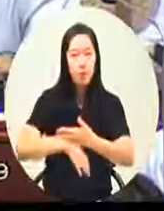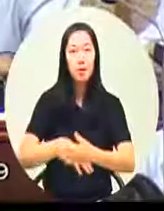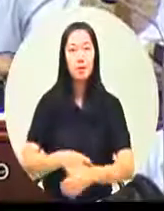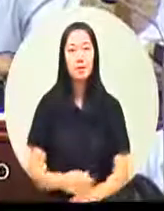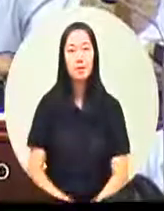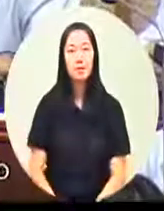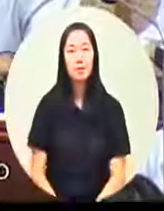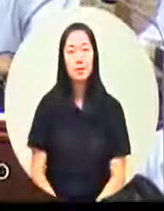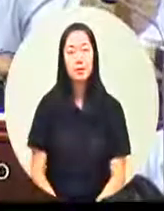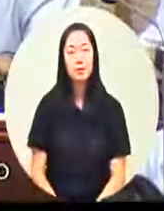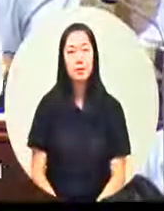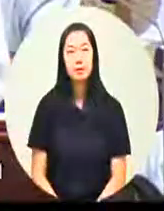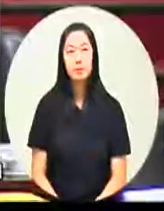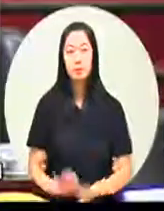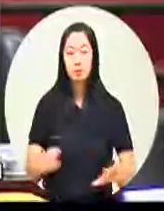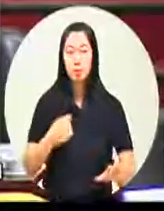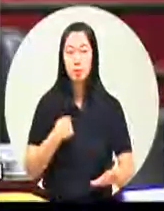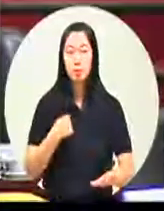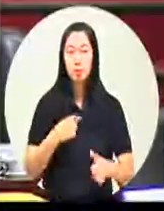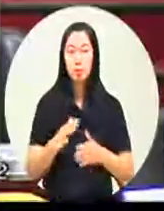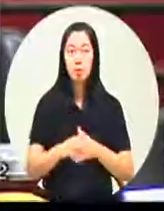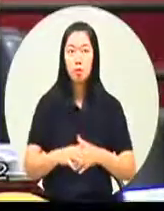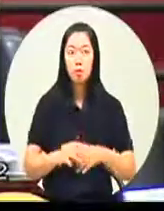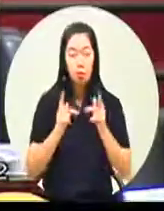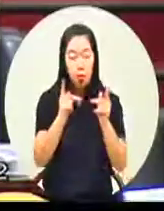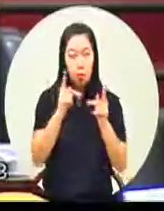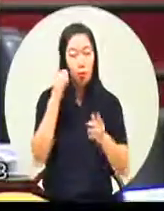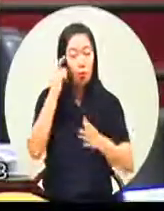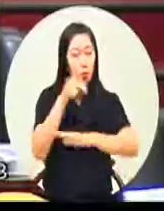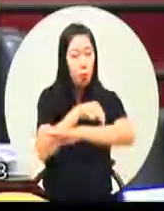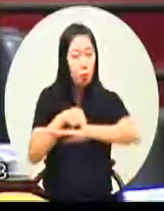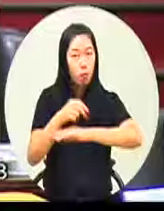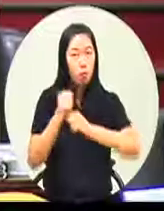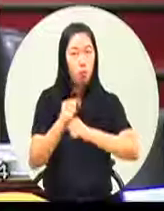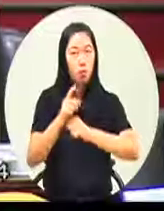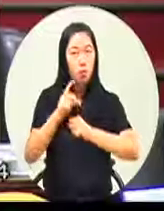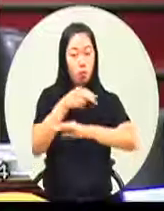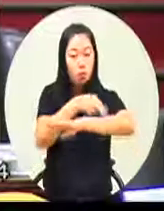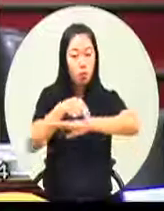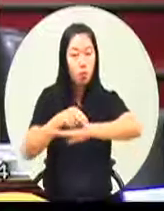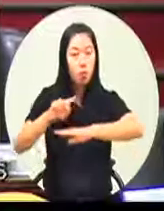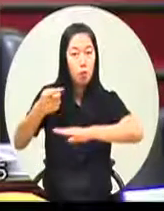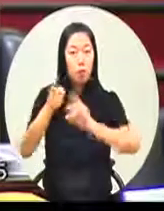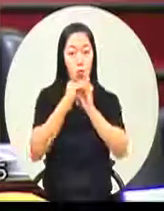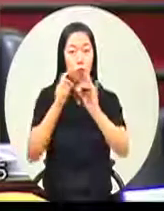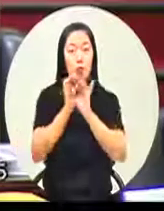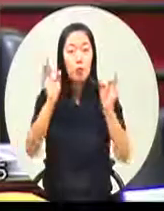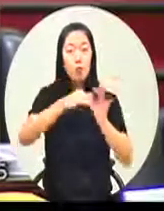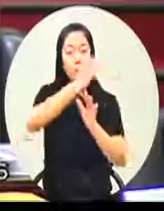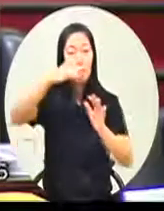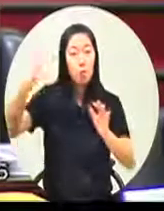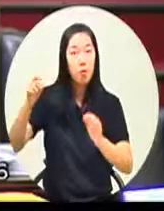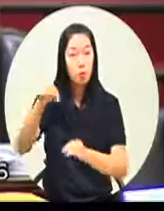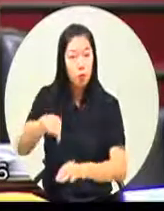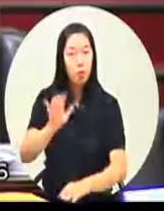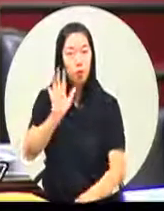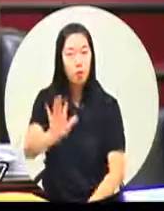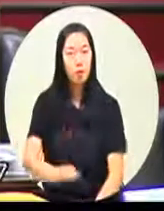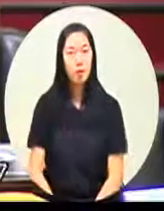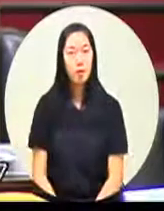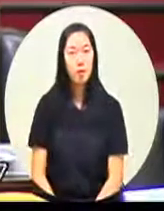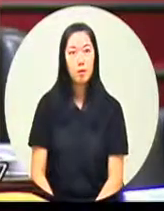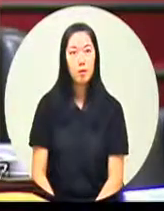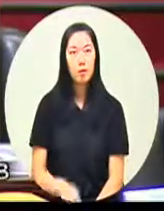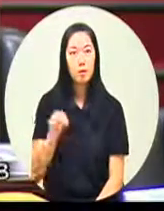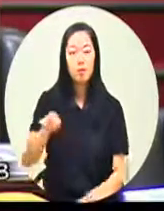长，我们的捷运现在已经规划到活光山嘛，是不是到活光山吗？ 那个是我们的东环的